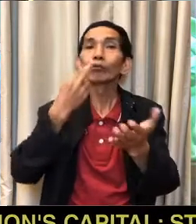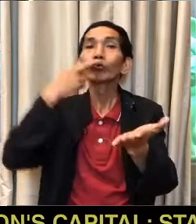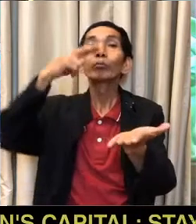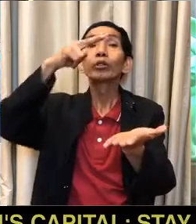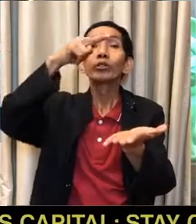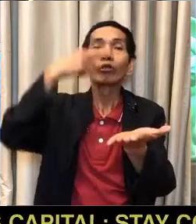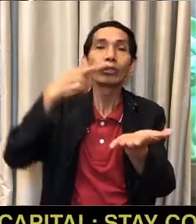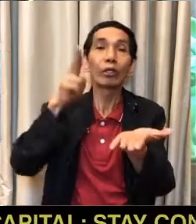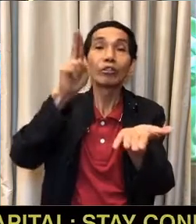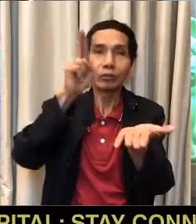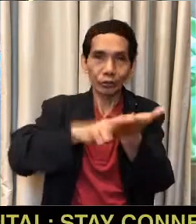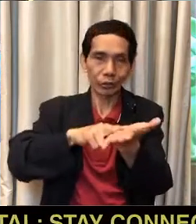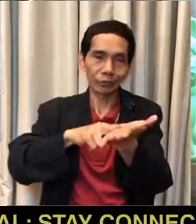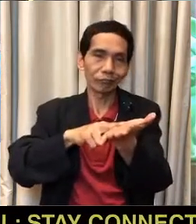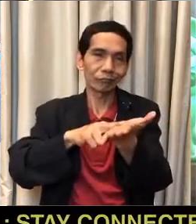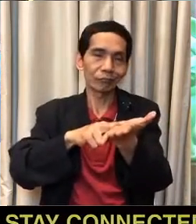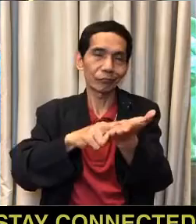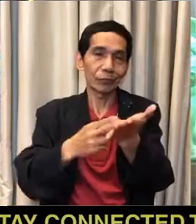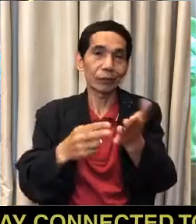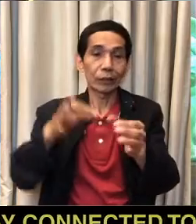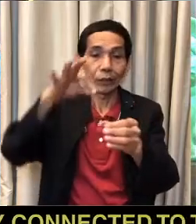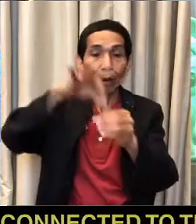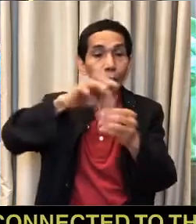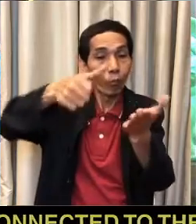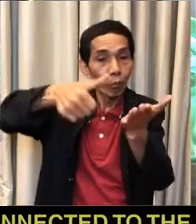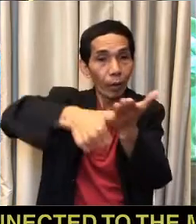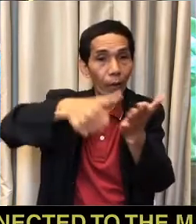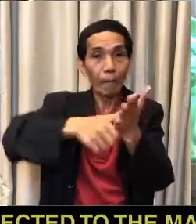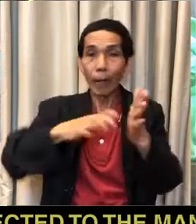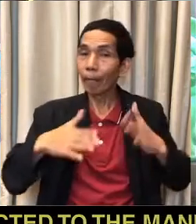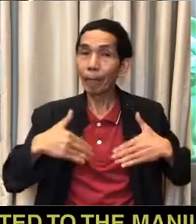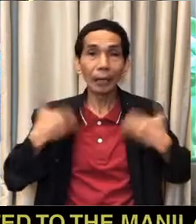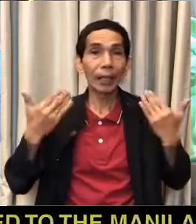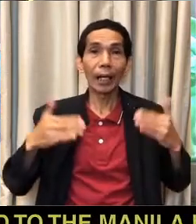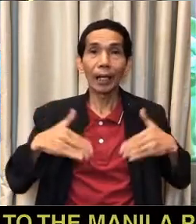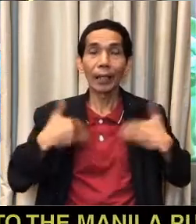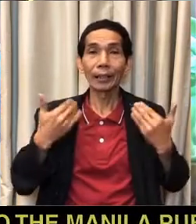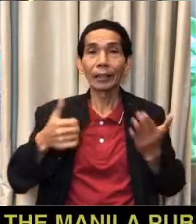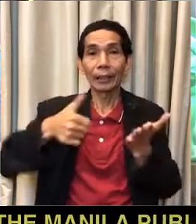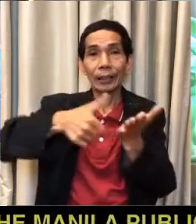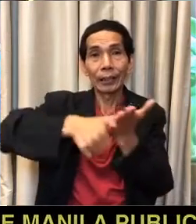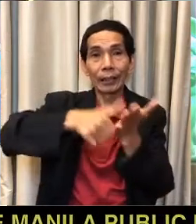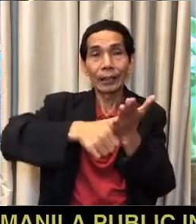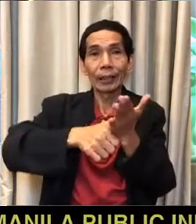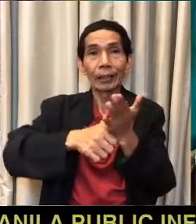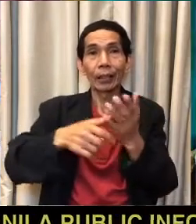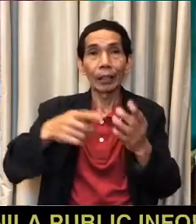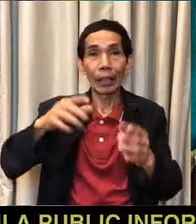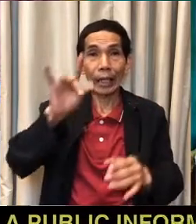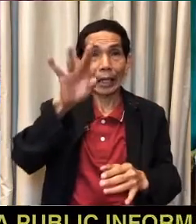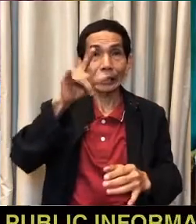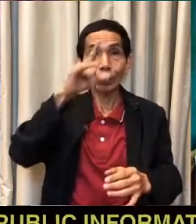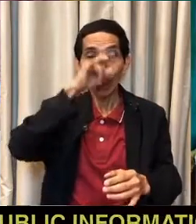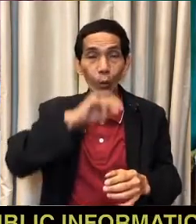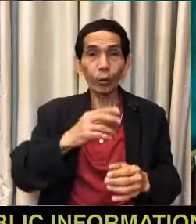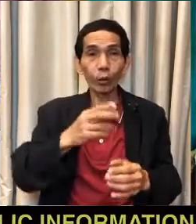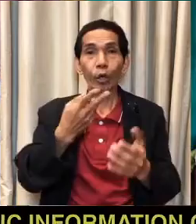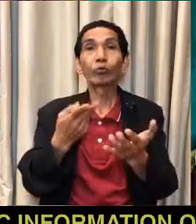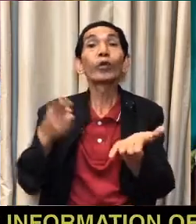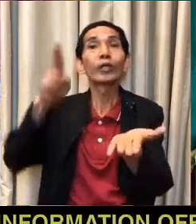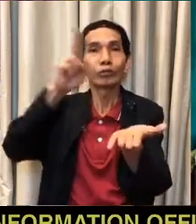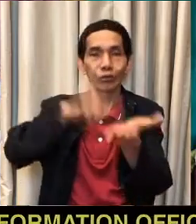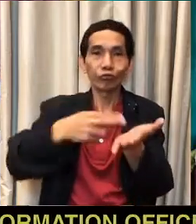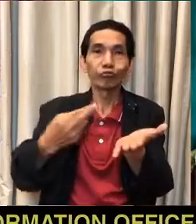kayo. Oh, magparehistro kayo. Yung mga bata naman na magdi-18, magparehistro raw